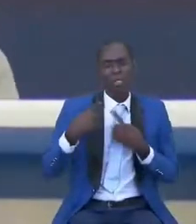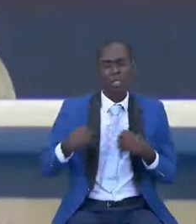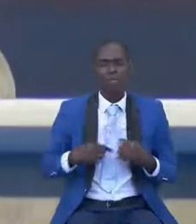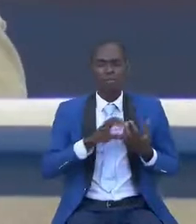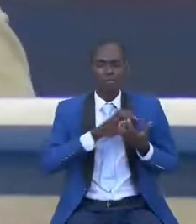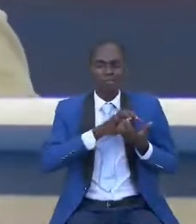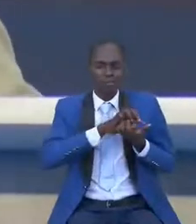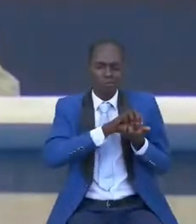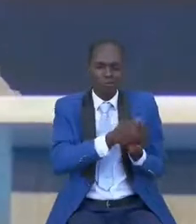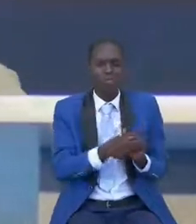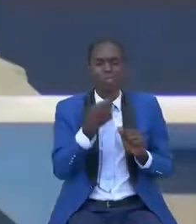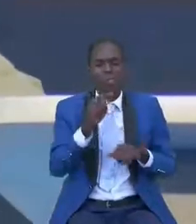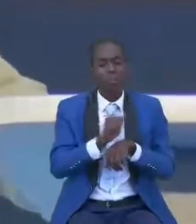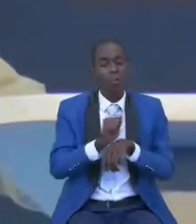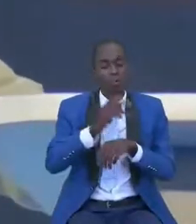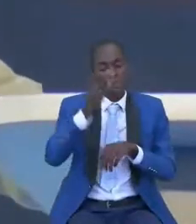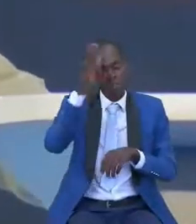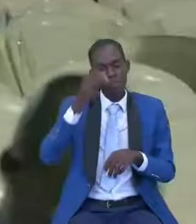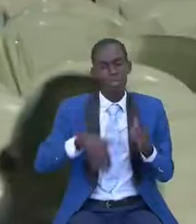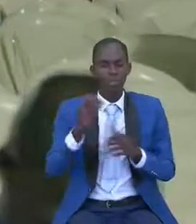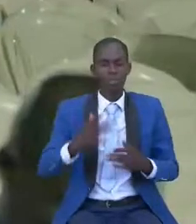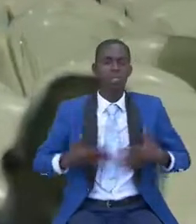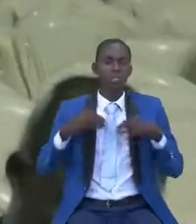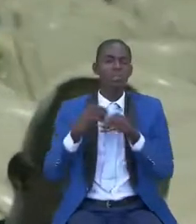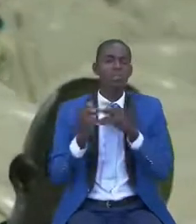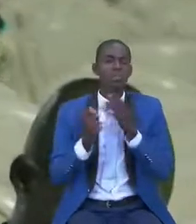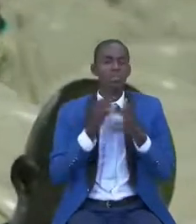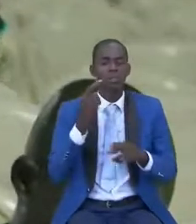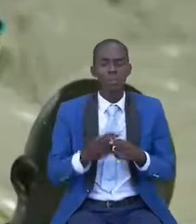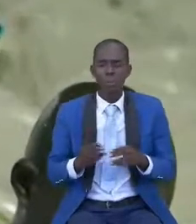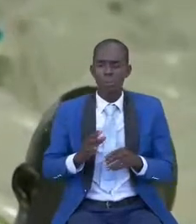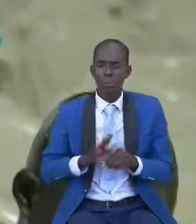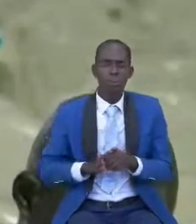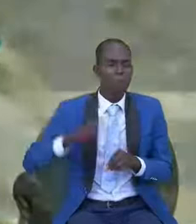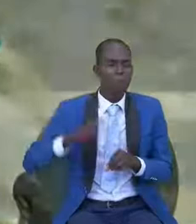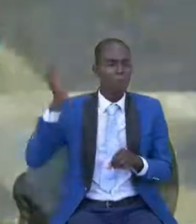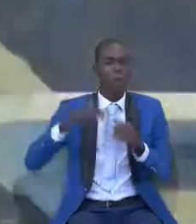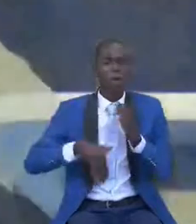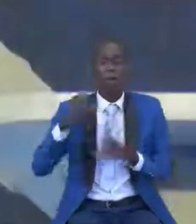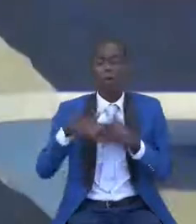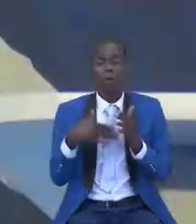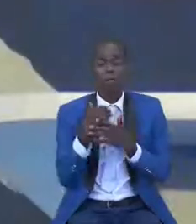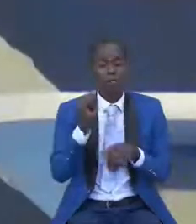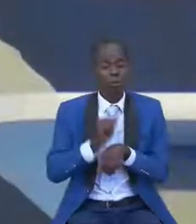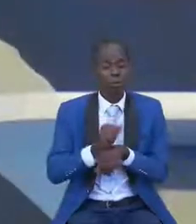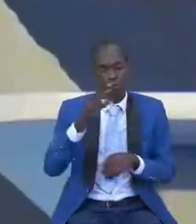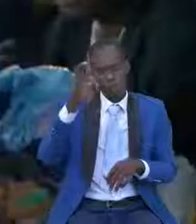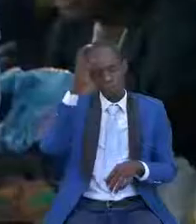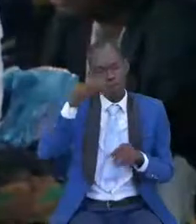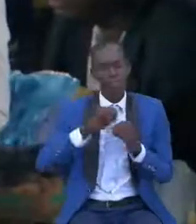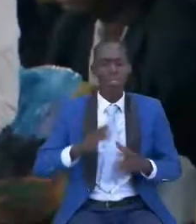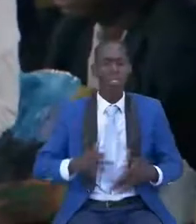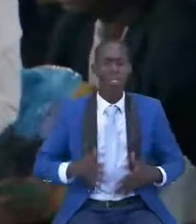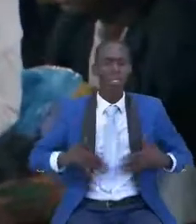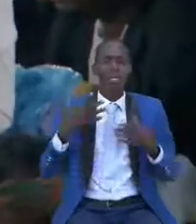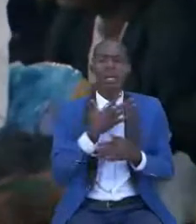diable avait occasionnées dans leur vie, détruis les œuvres du diable de leur vie. Efface toutes